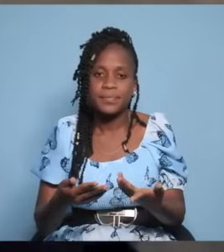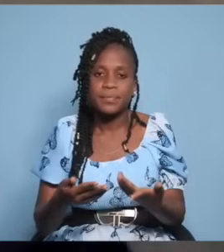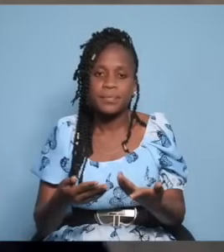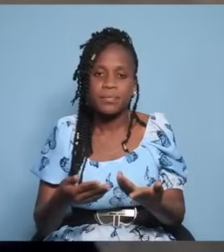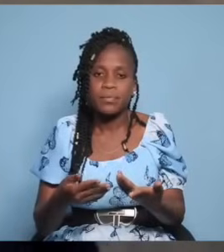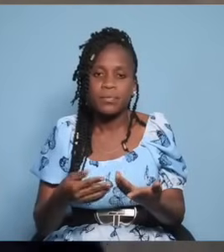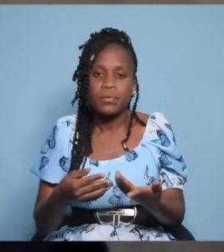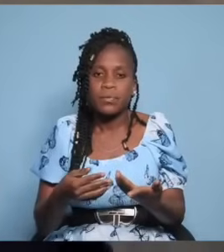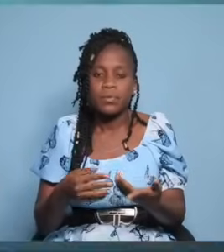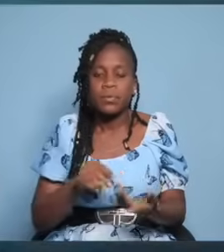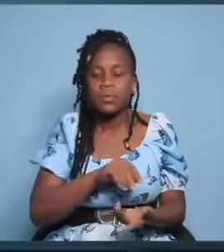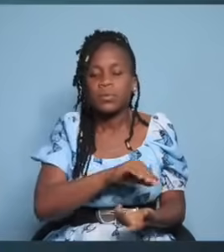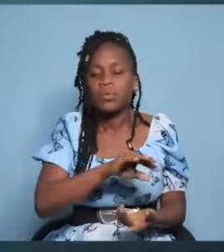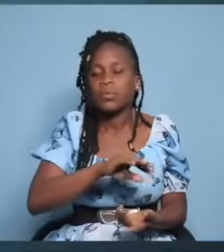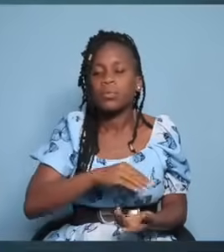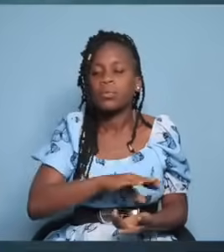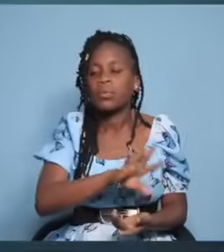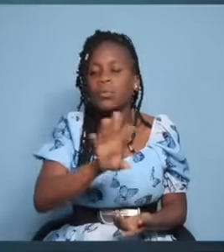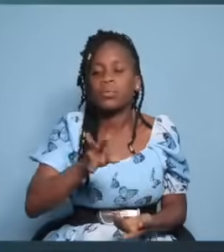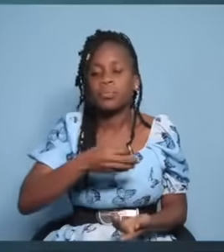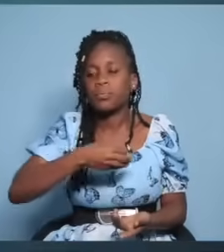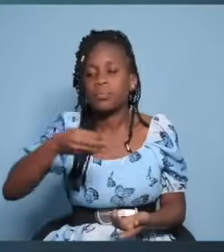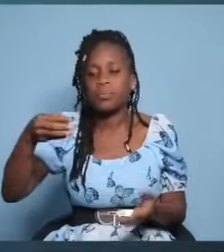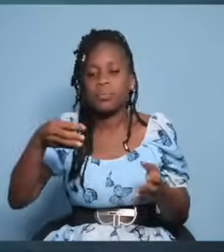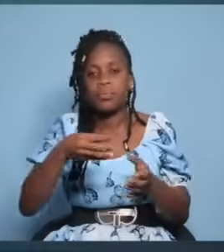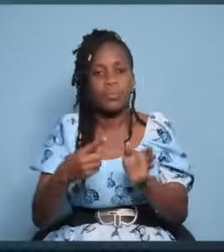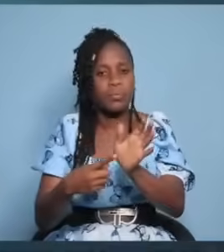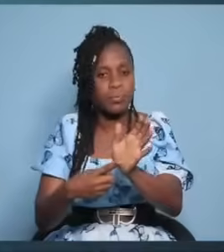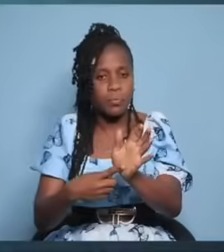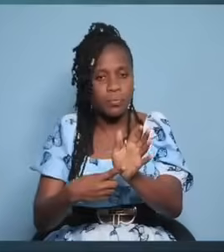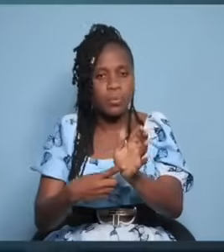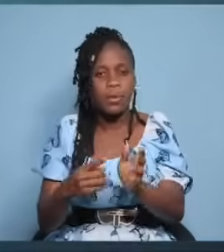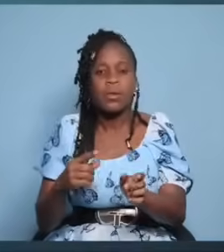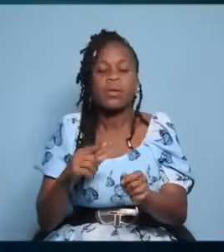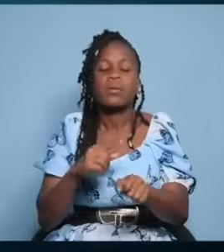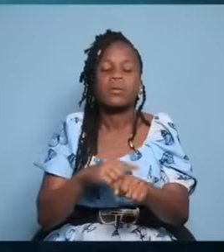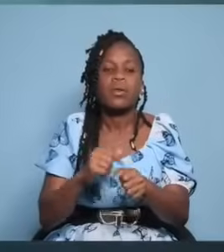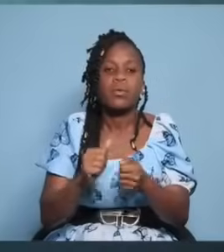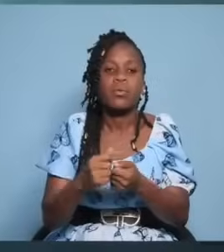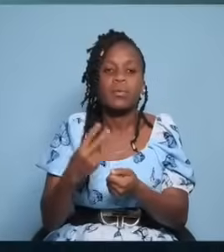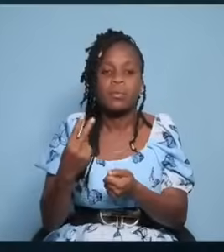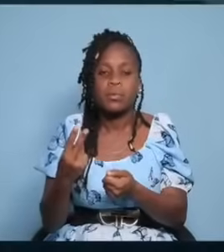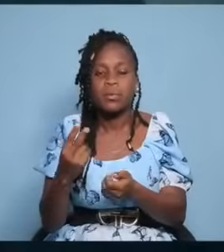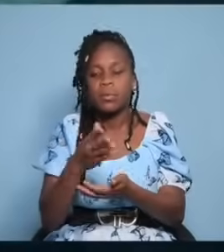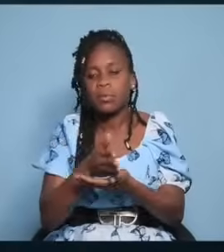wakaondoka na timu ya watu sita jioni ya saa 12:30, helikopta